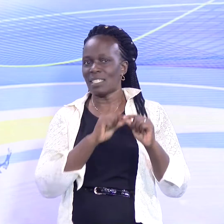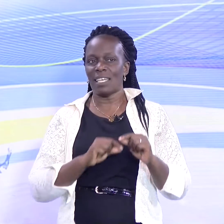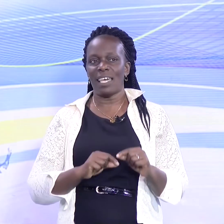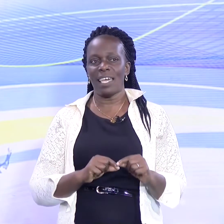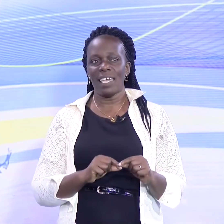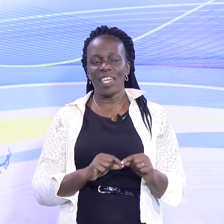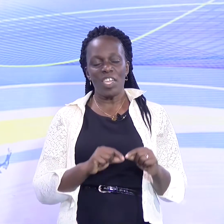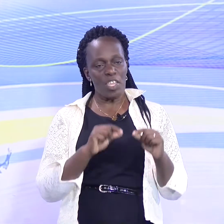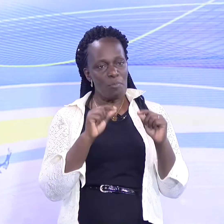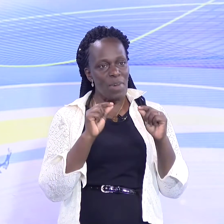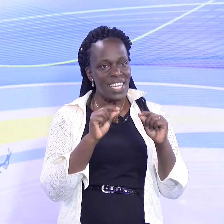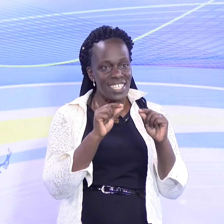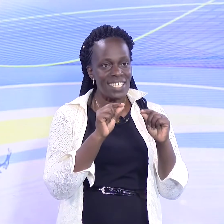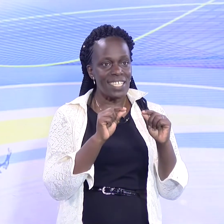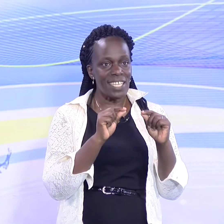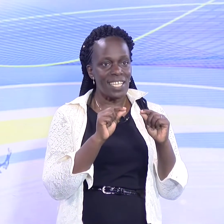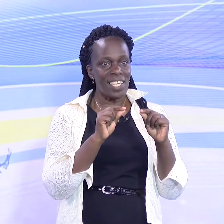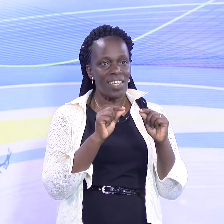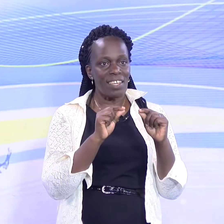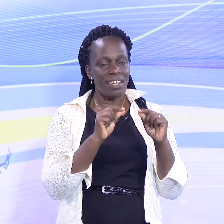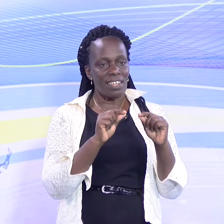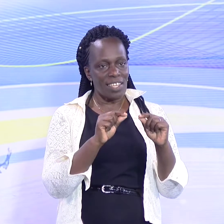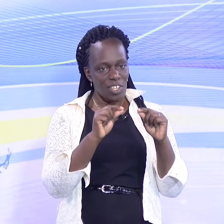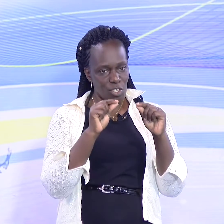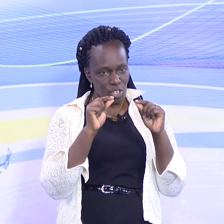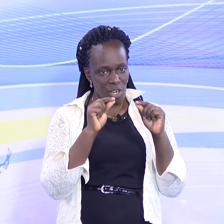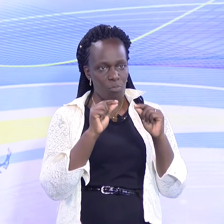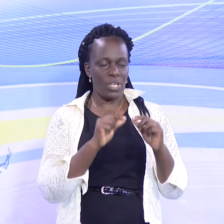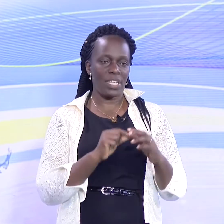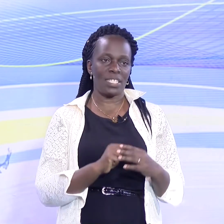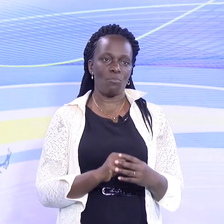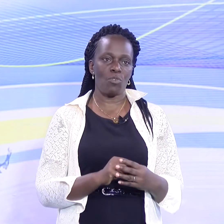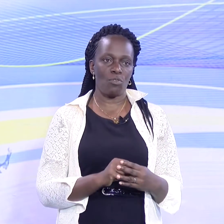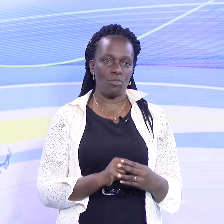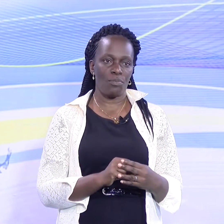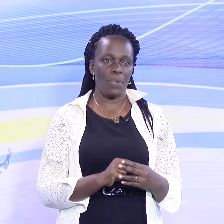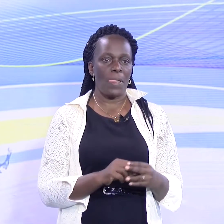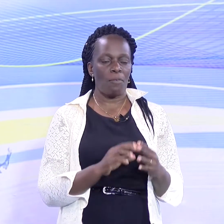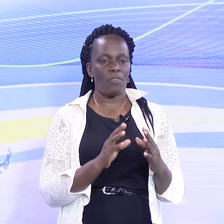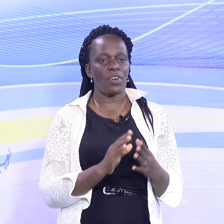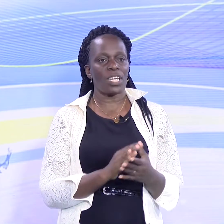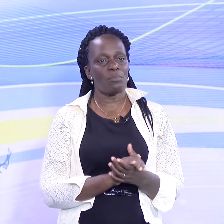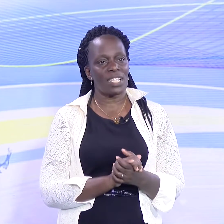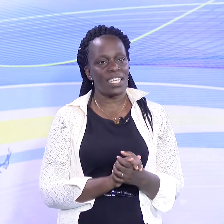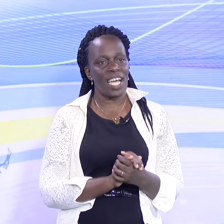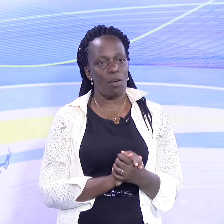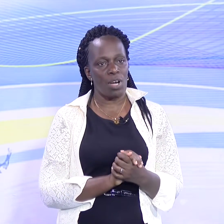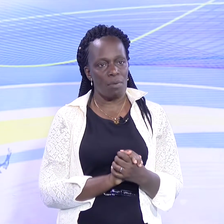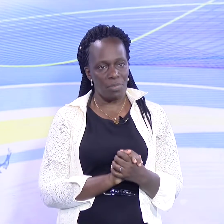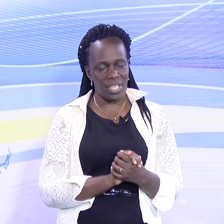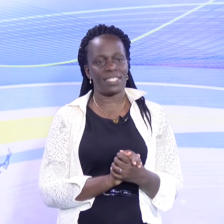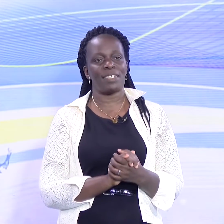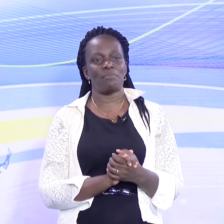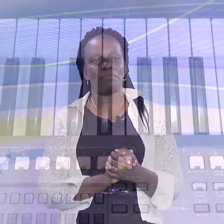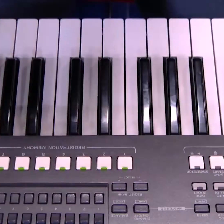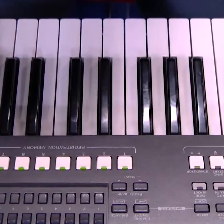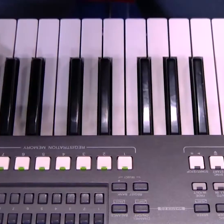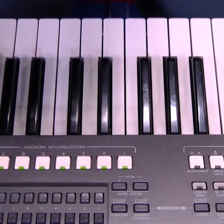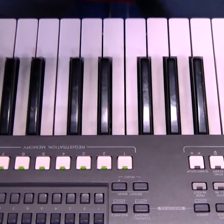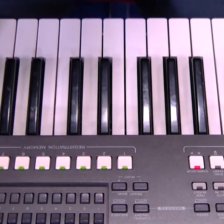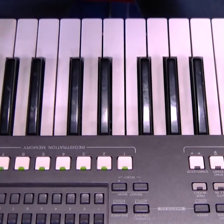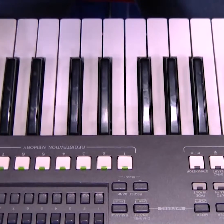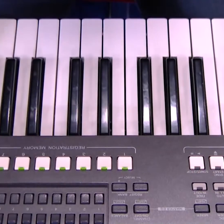imani. Imani ndiyo inayompendeza Mungu. Kwa hivyo karibu sana our praise team.